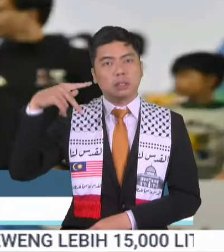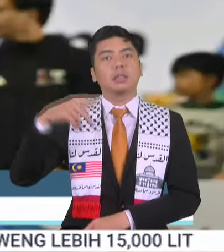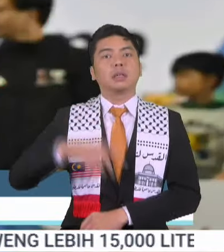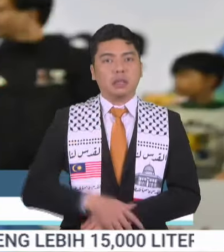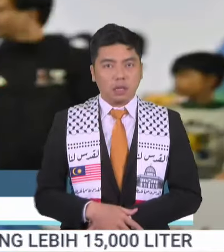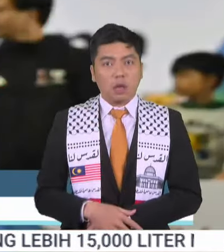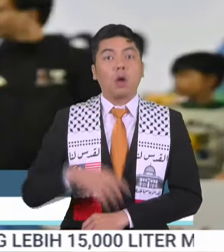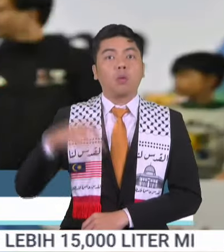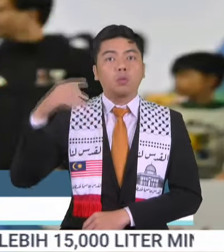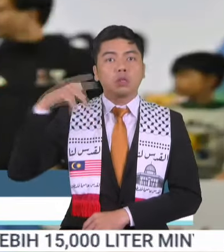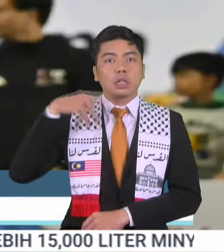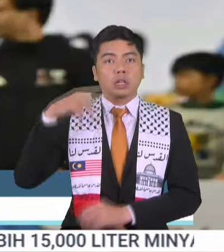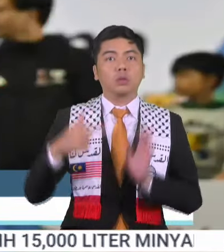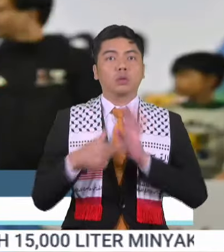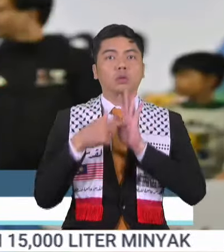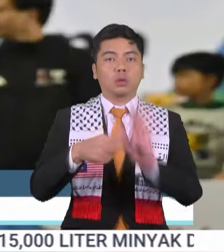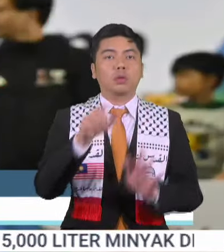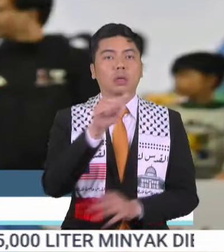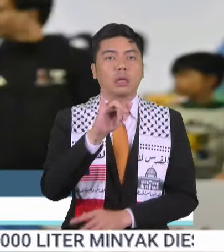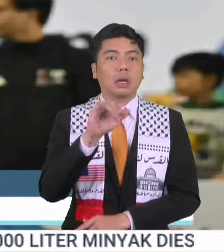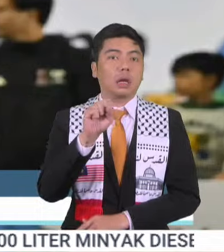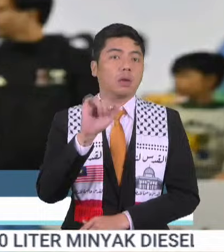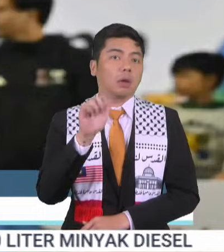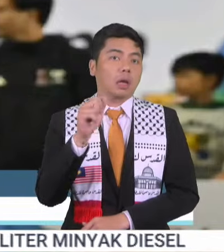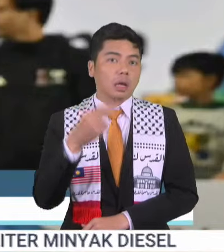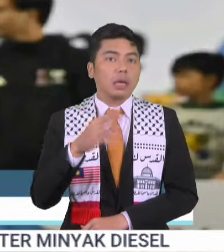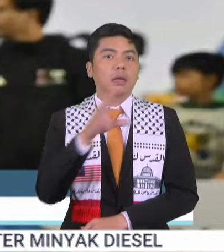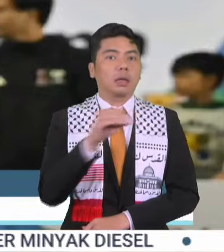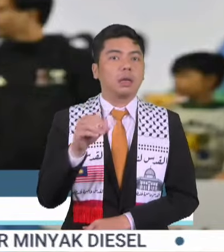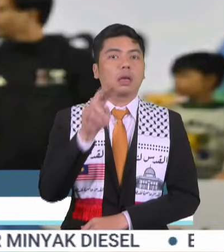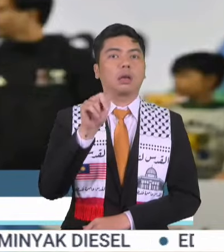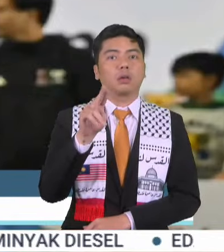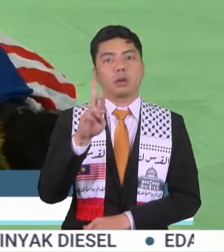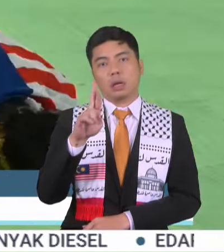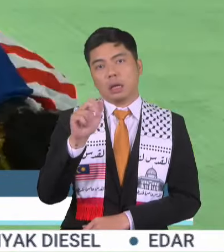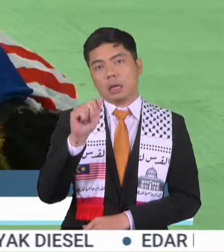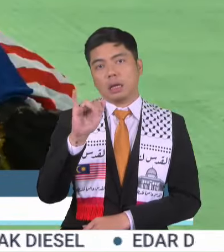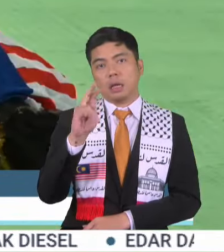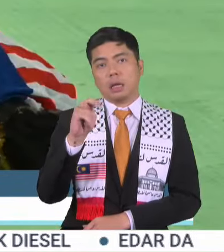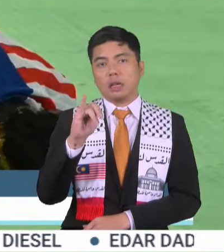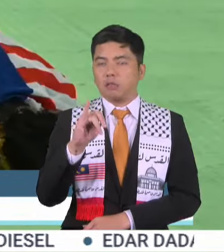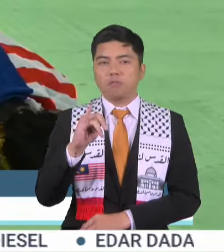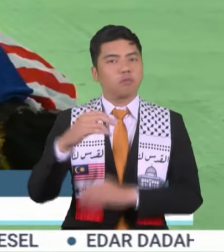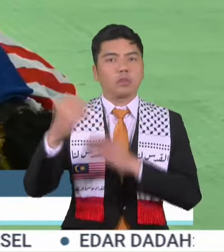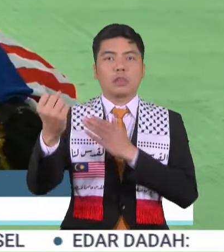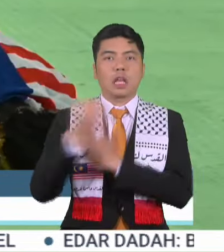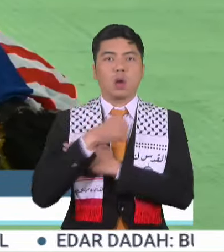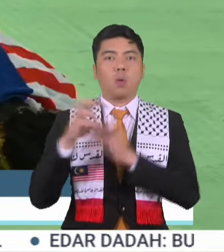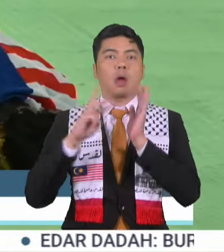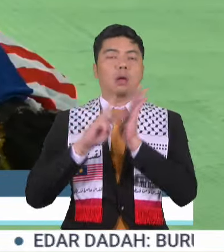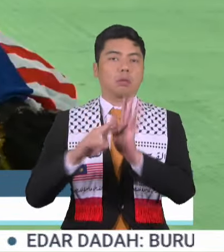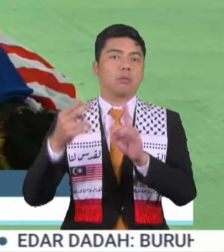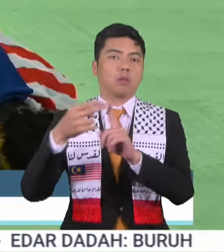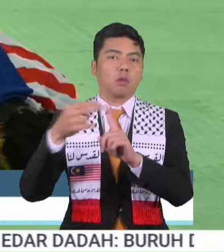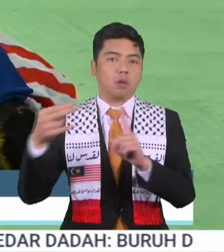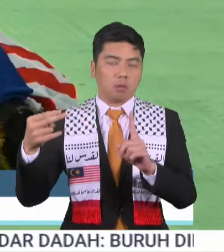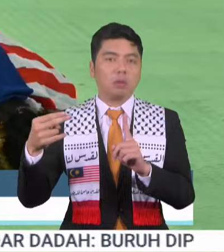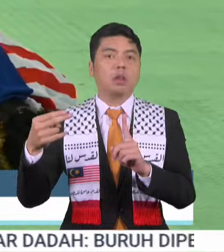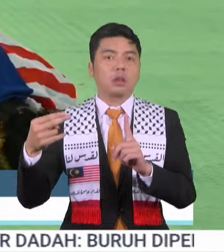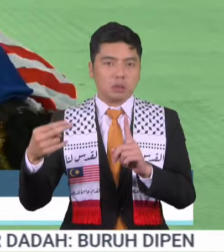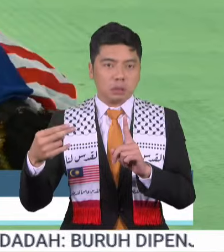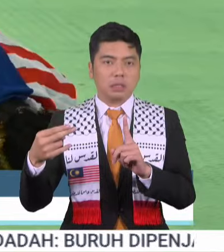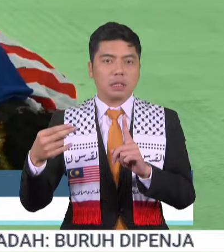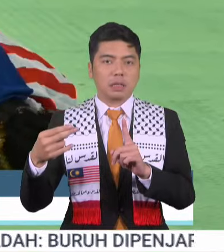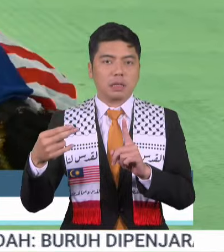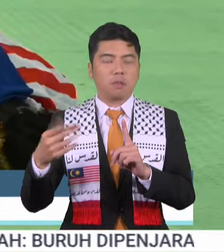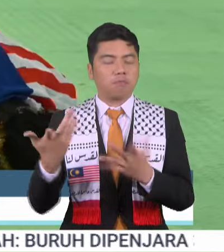ganda putri menyaksikan Aisyah Humairah Muhammad Rosbi, Wan Nuraini Fahira ditewaskan wakil tuan rumah Ardi Ismi Nur